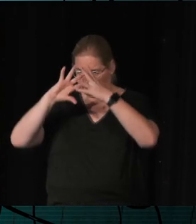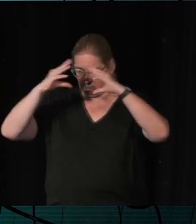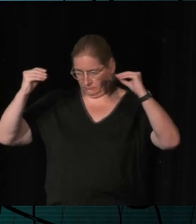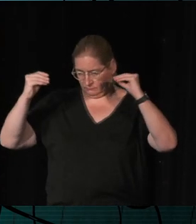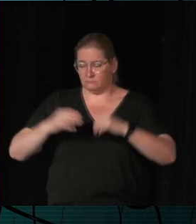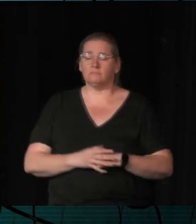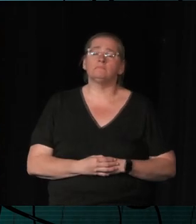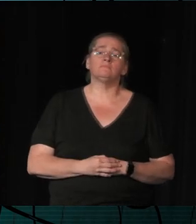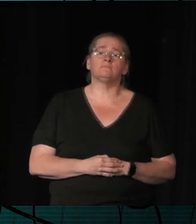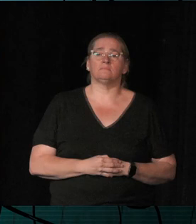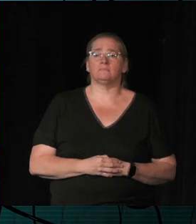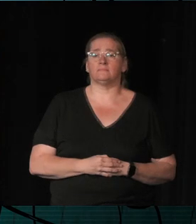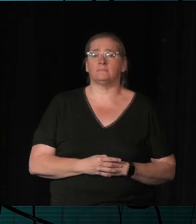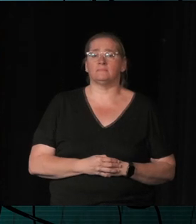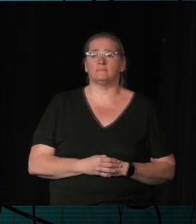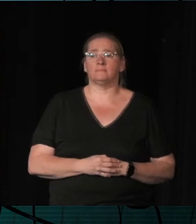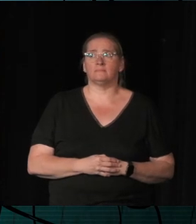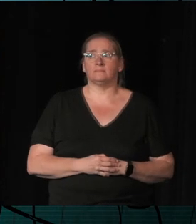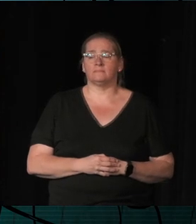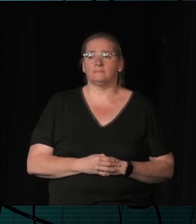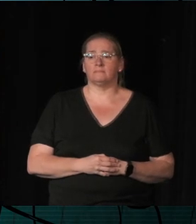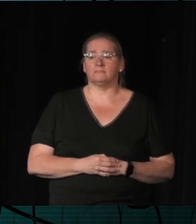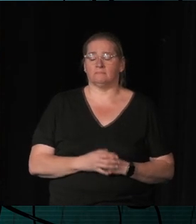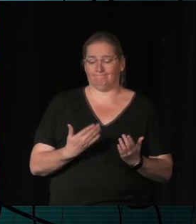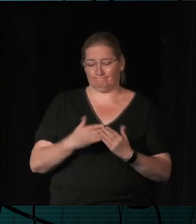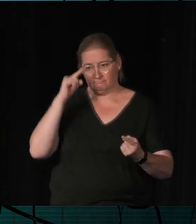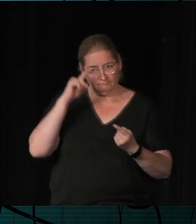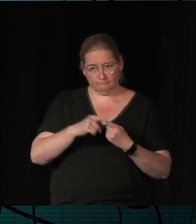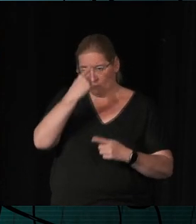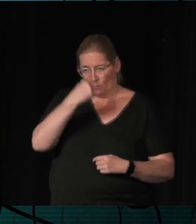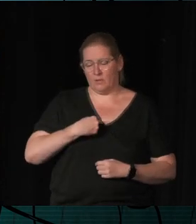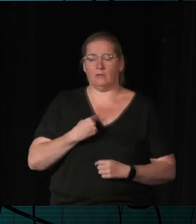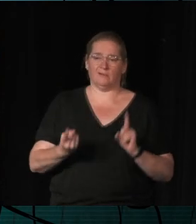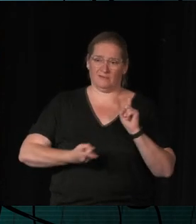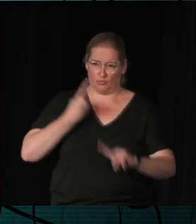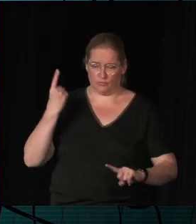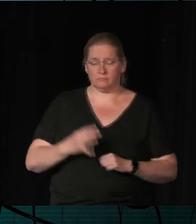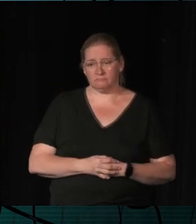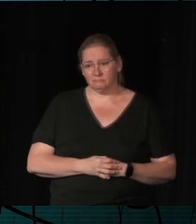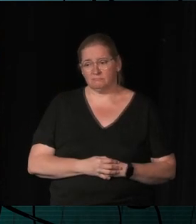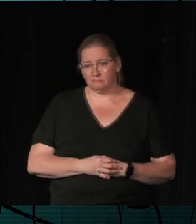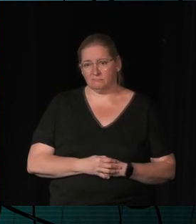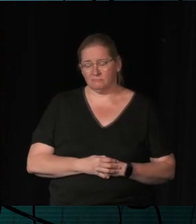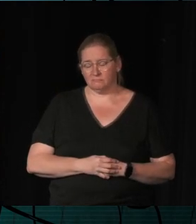Je pense que ça, c'est une question qui m'est chère sur